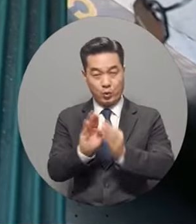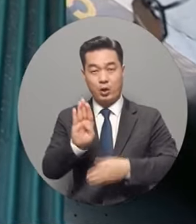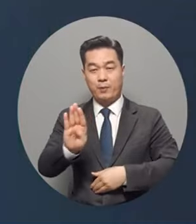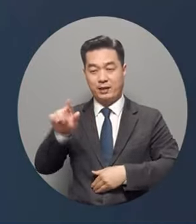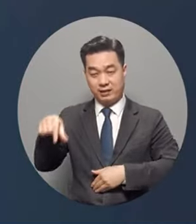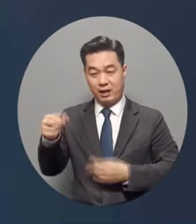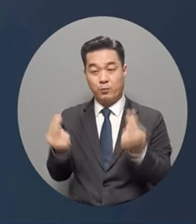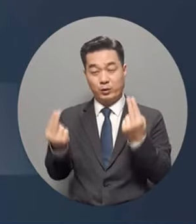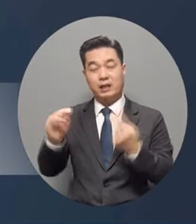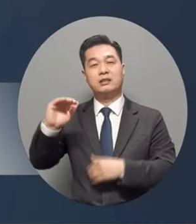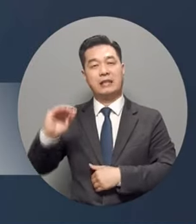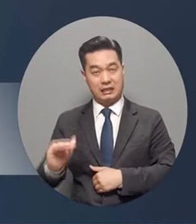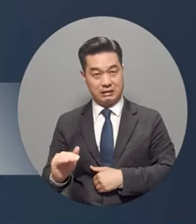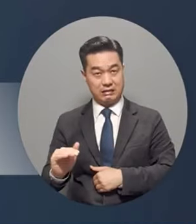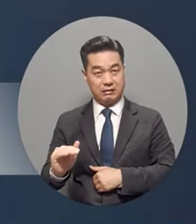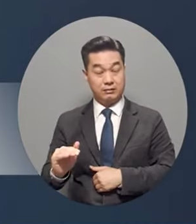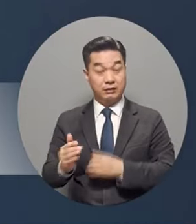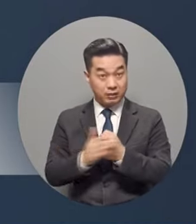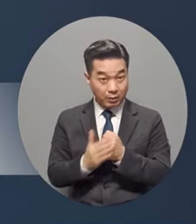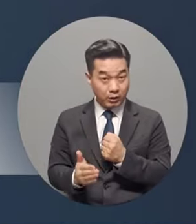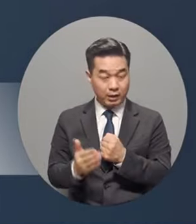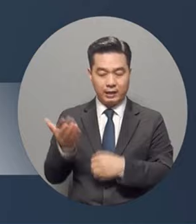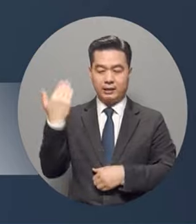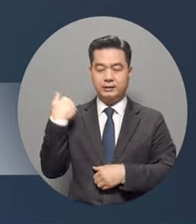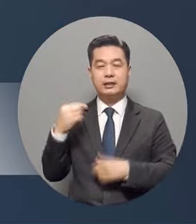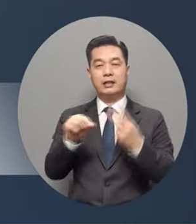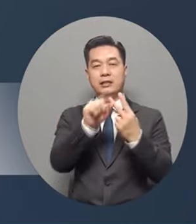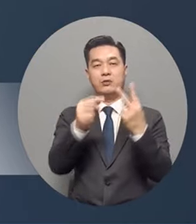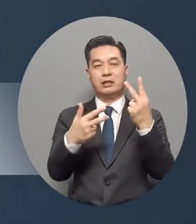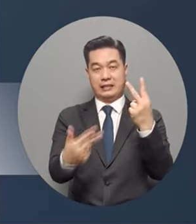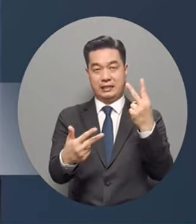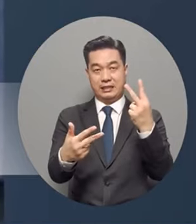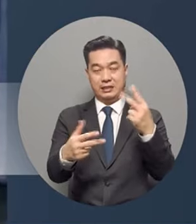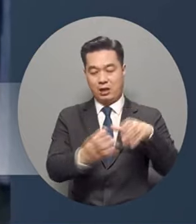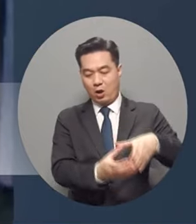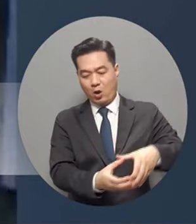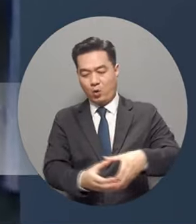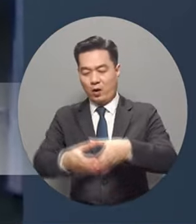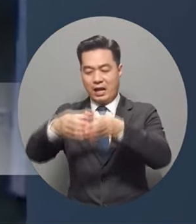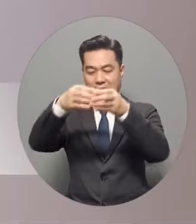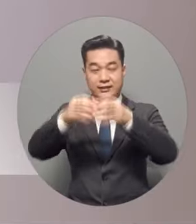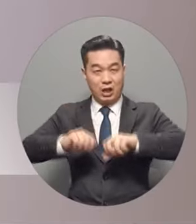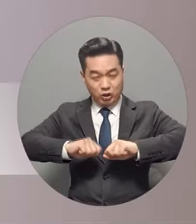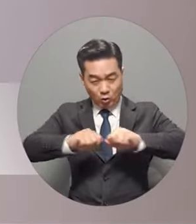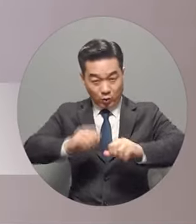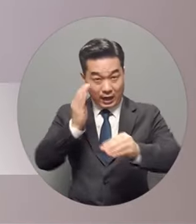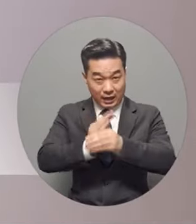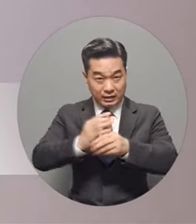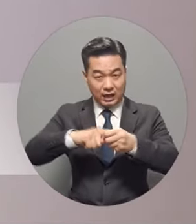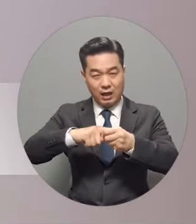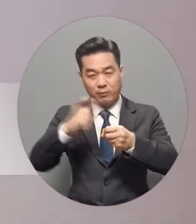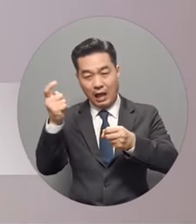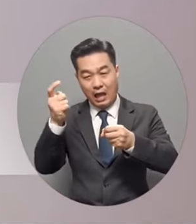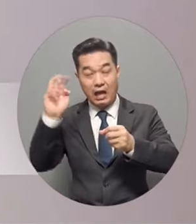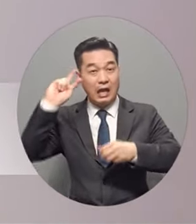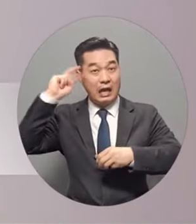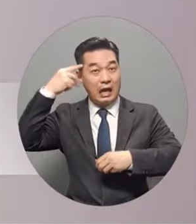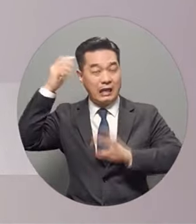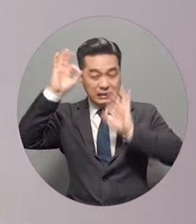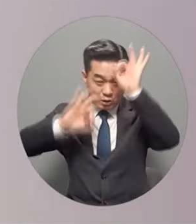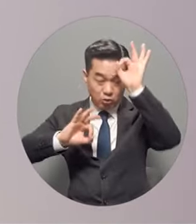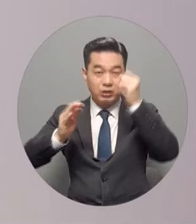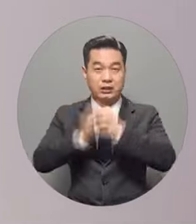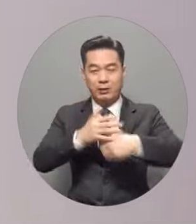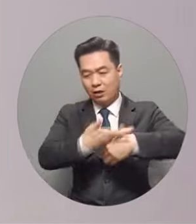수치입니다. 도쿄전력은 또 지난 7일 배관 청소 작업 중 밸브를 닫지 않아 발생한 오염수 누출 사고에